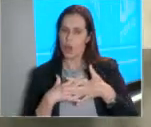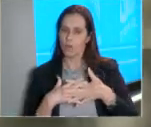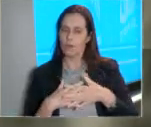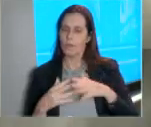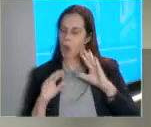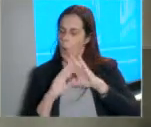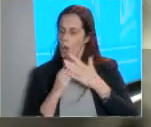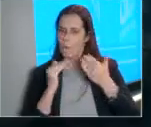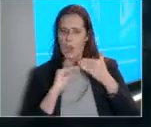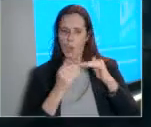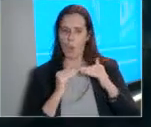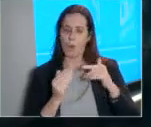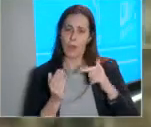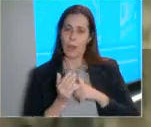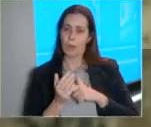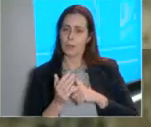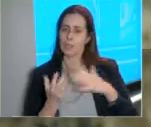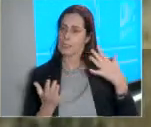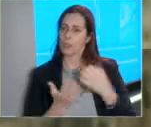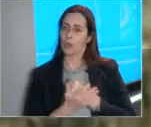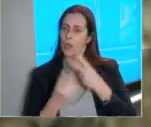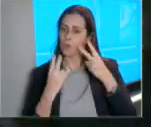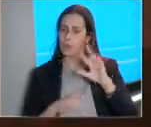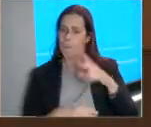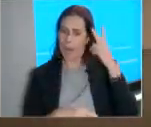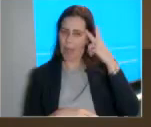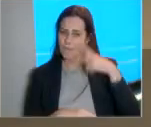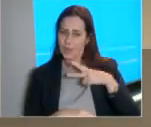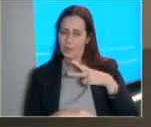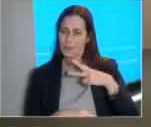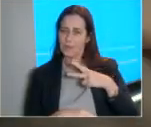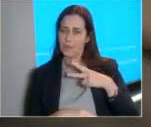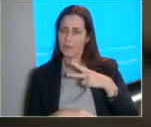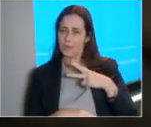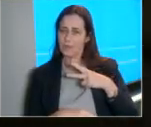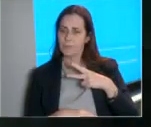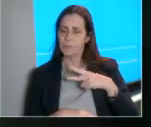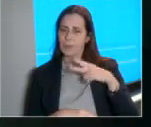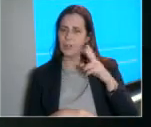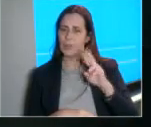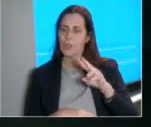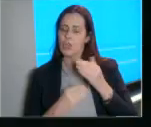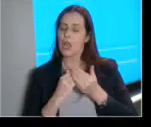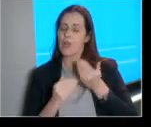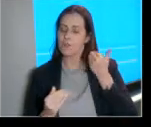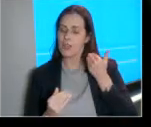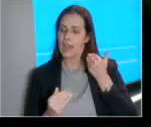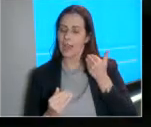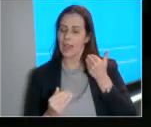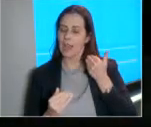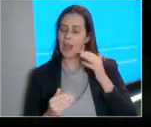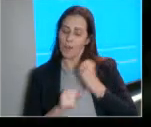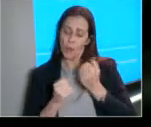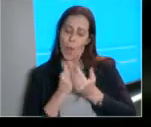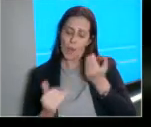הם מתואמים, ולכן הדברים הצליחו. חשוב גם להבין שיש תנאים מקדמיים כדי שמשהו כזה